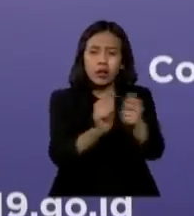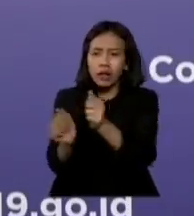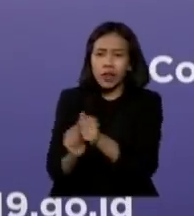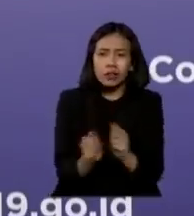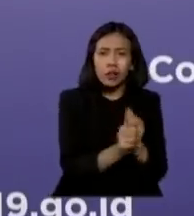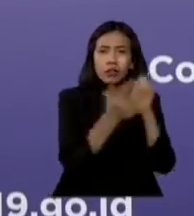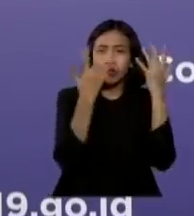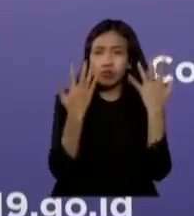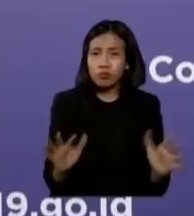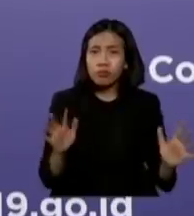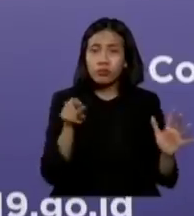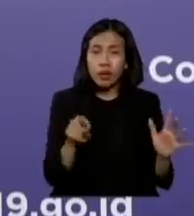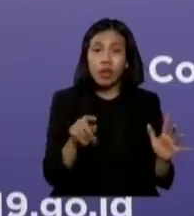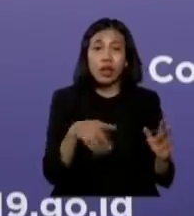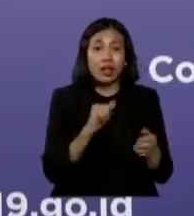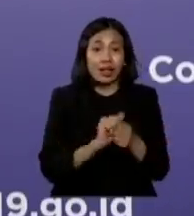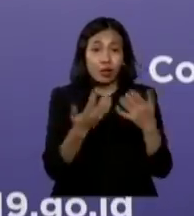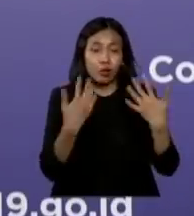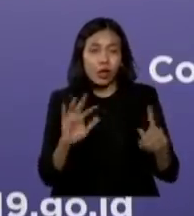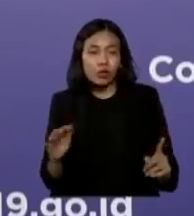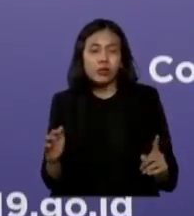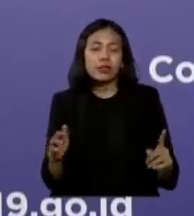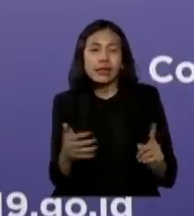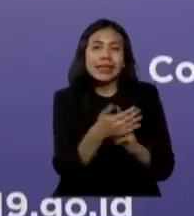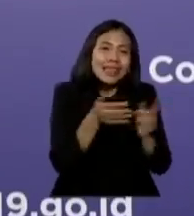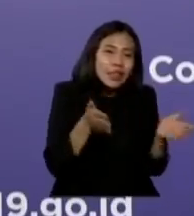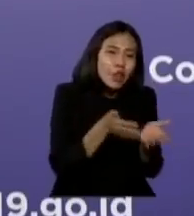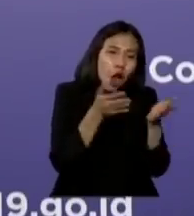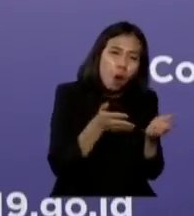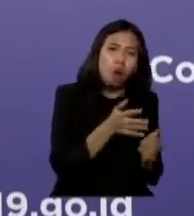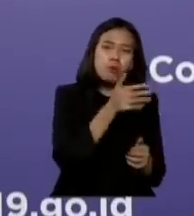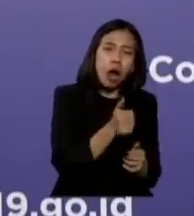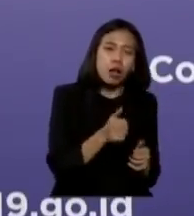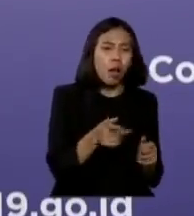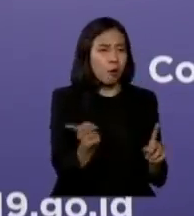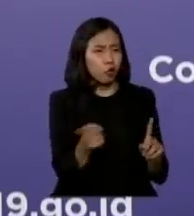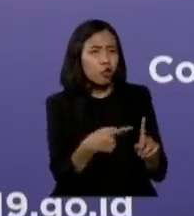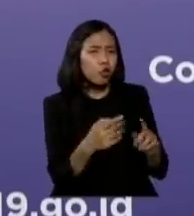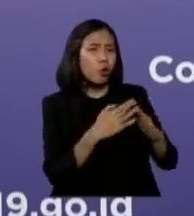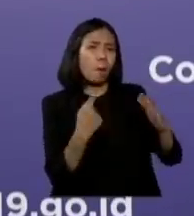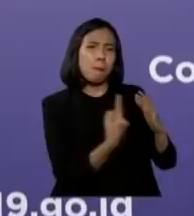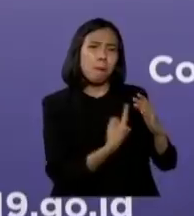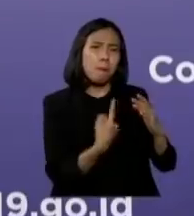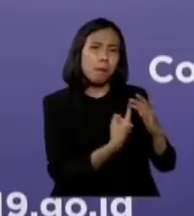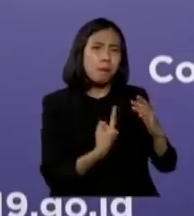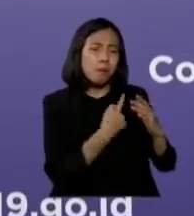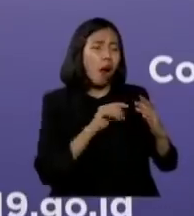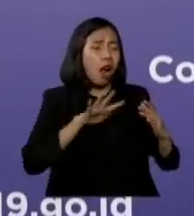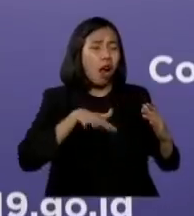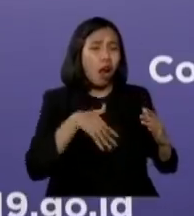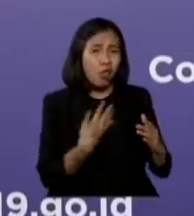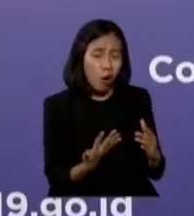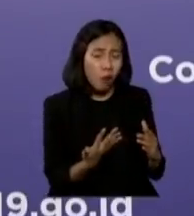itu maka kita akan memberikan rawatan yang terbaik Apakah kemudian melaksanakan isolasi Mandiri secara